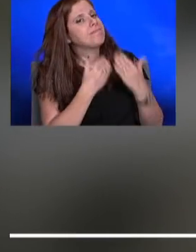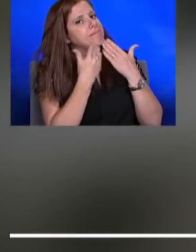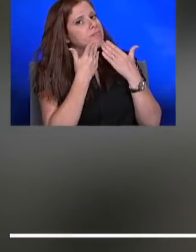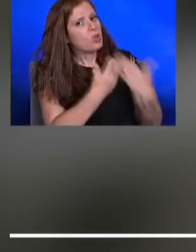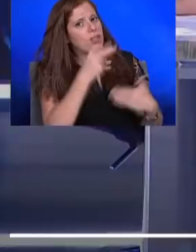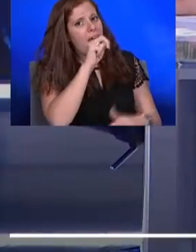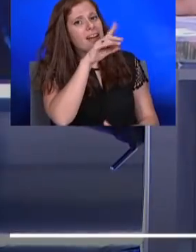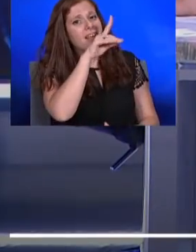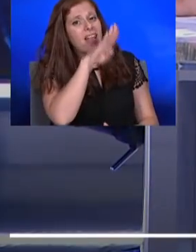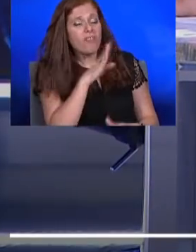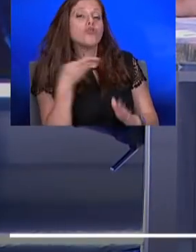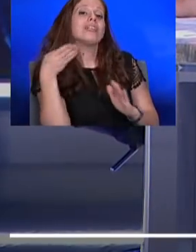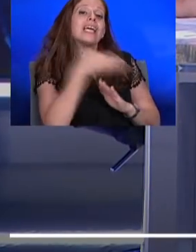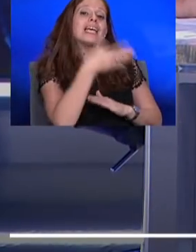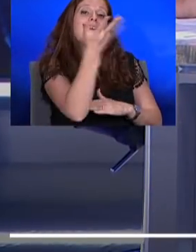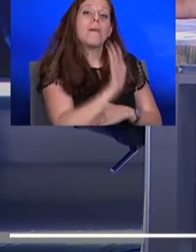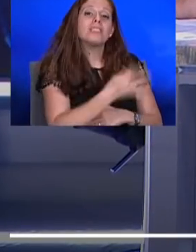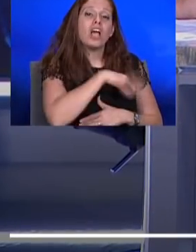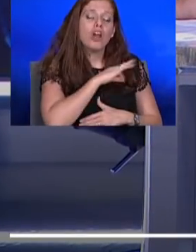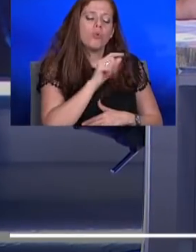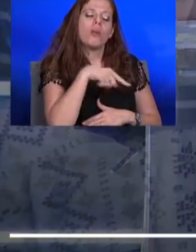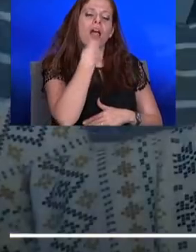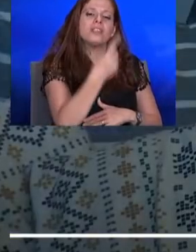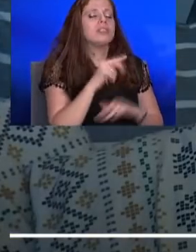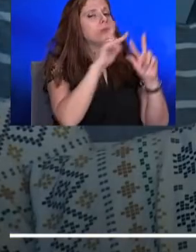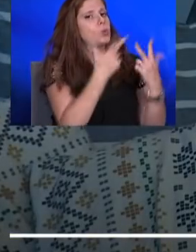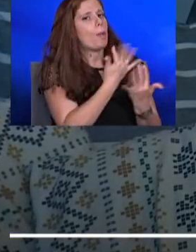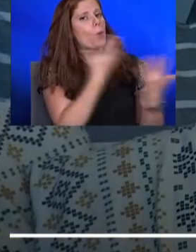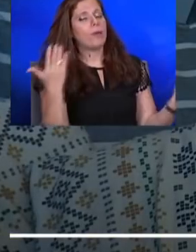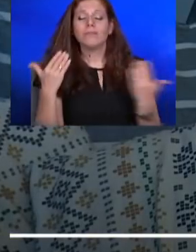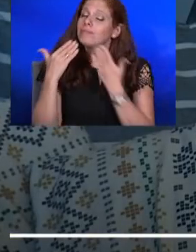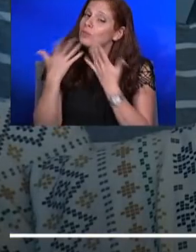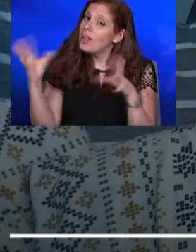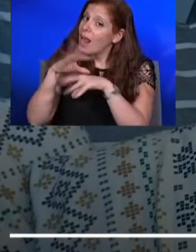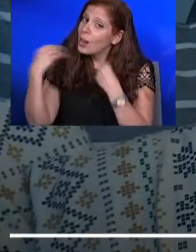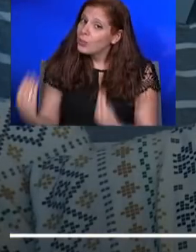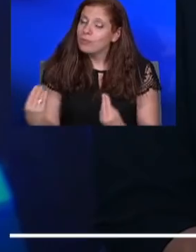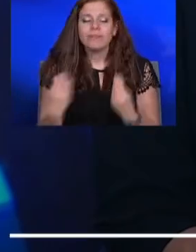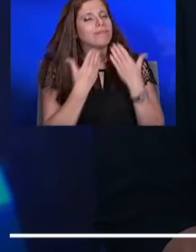כדי להגיד את זה בקול רם וברור. תודה רבה, לילה טוב. תודה, לילה טוב.